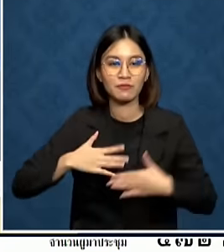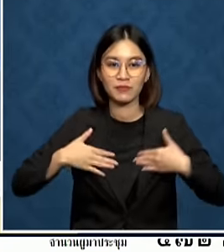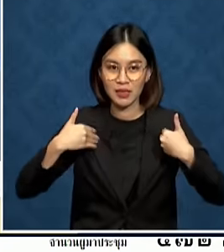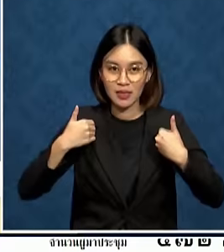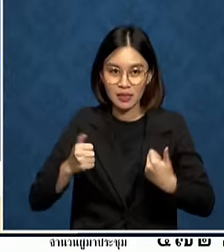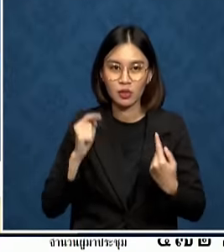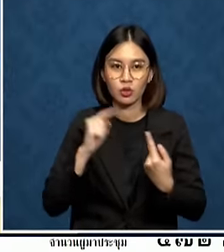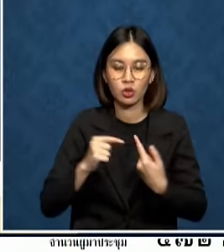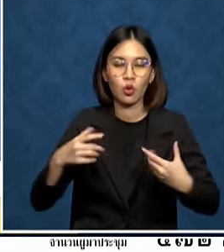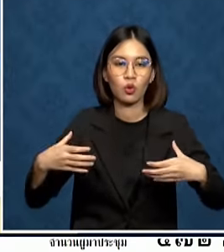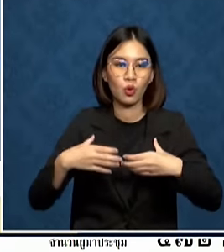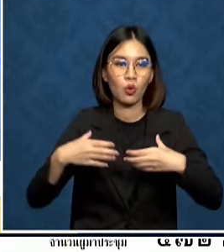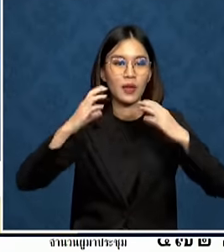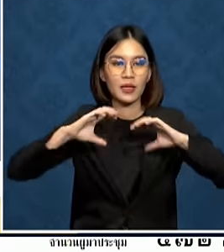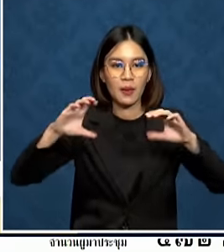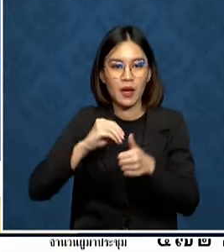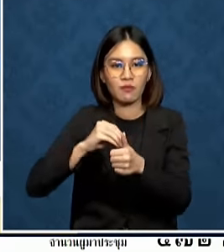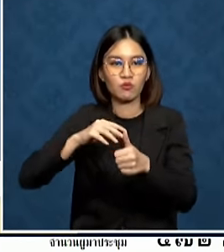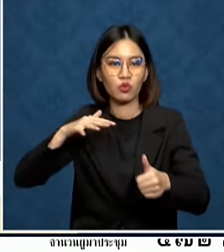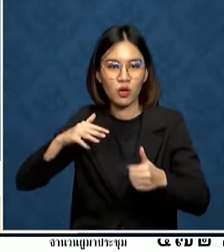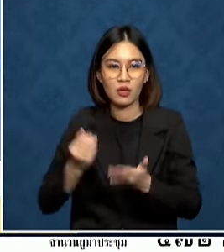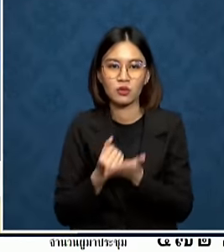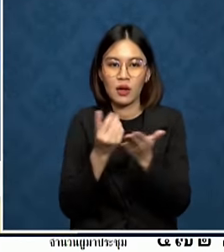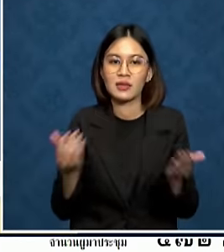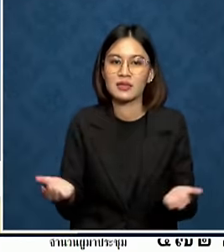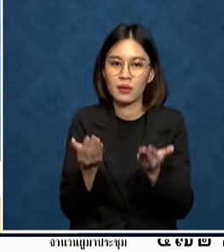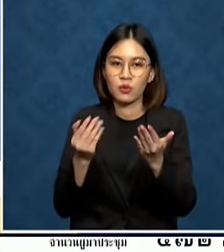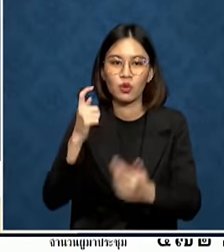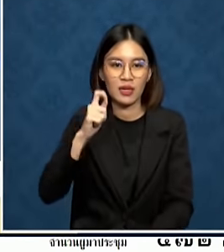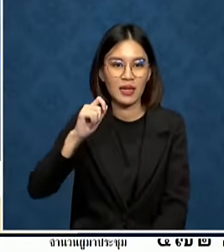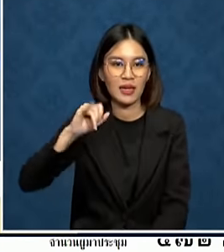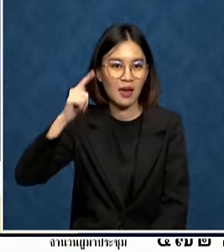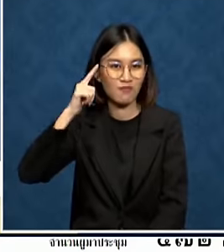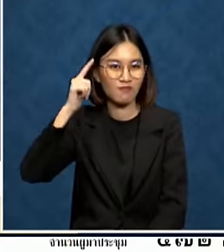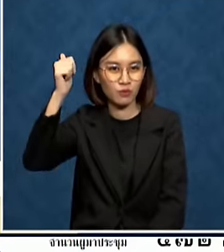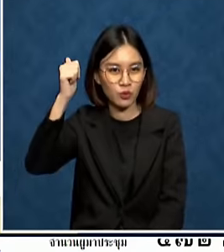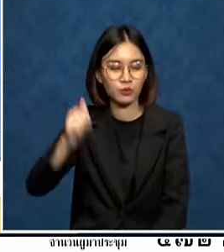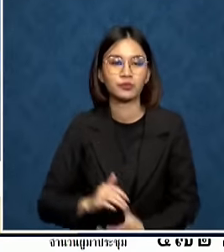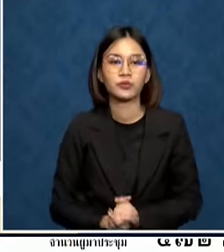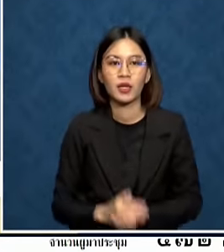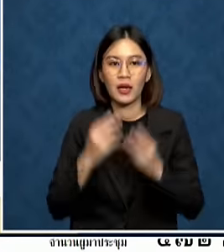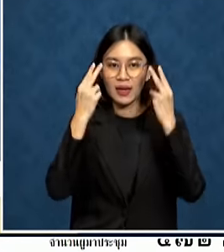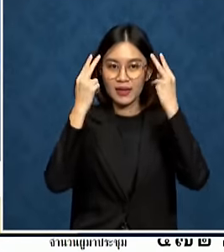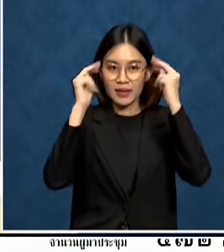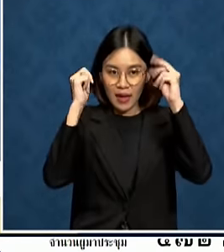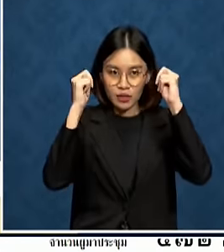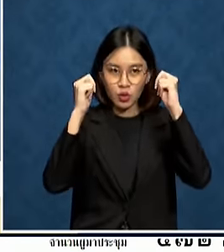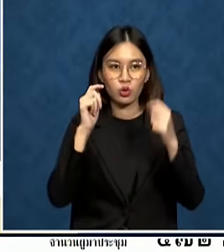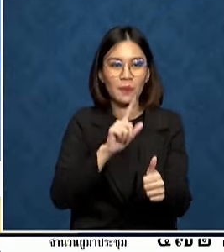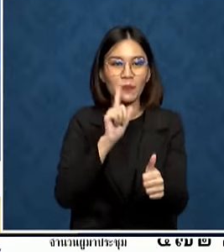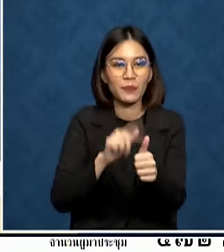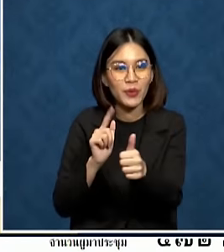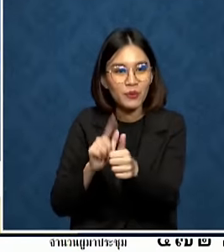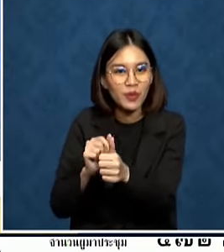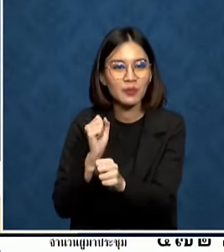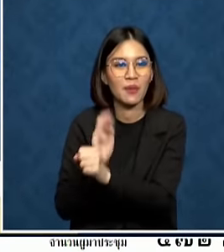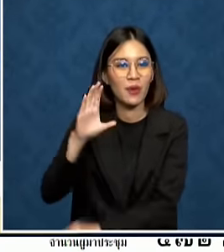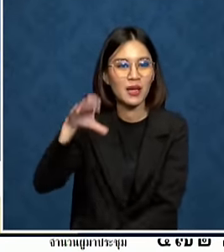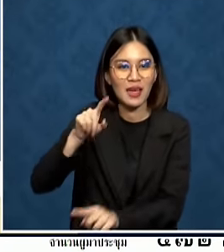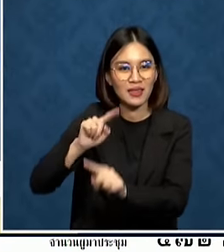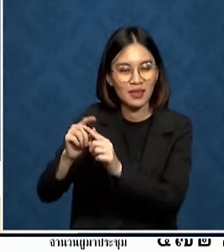รัฐบาลโดยการนำของท่านนายกมุ่งสนับสนุนอุตสาหกรรมปัญญาประดิษฐ์ท่านนายกเดินสายจีบบริษัทต่างชาติมาลงทุนทั้ง